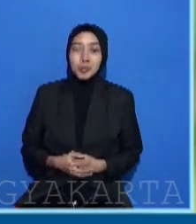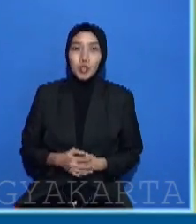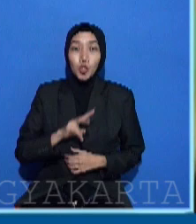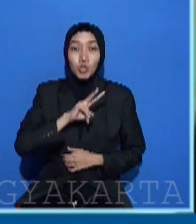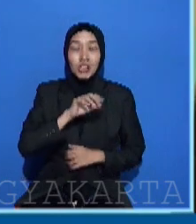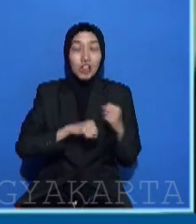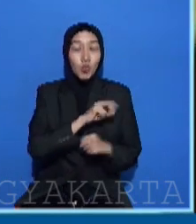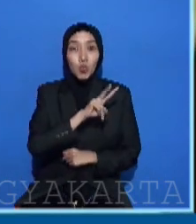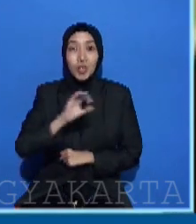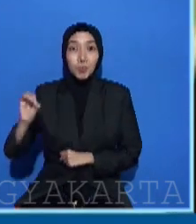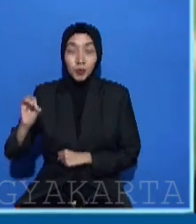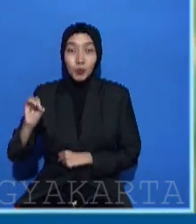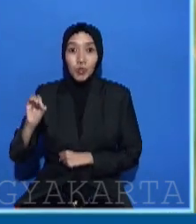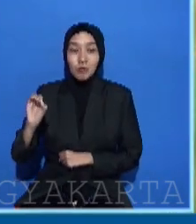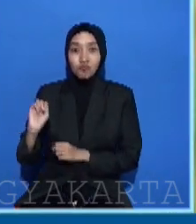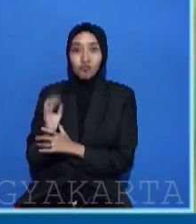tanaman